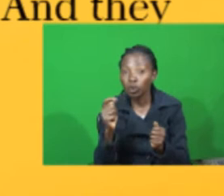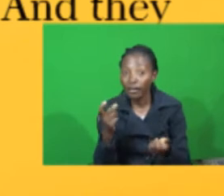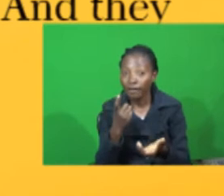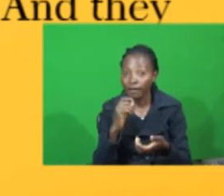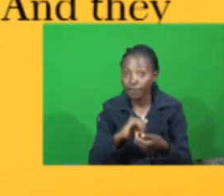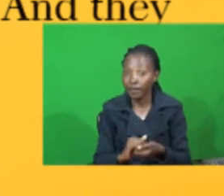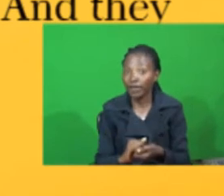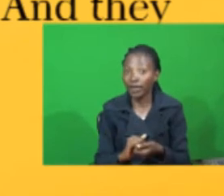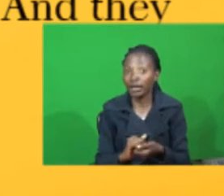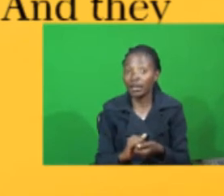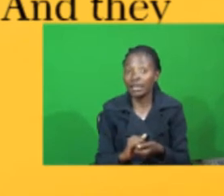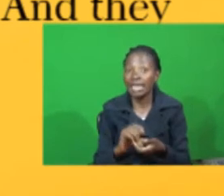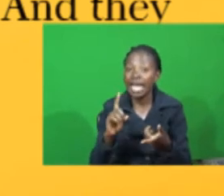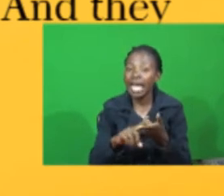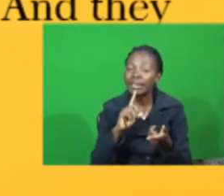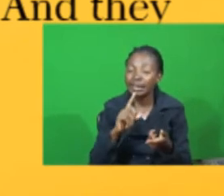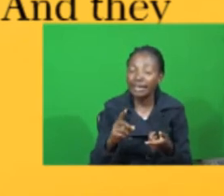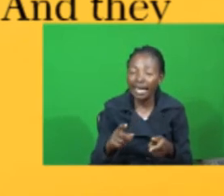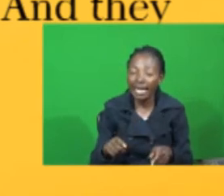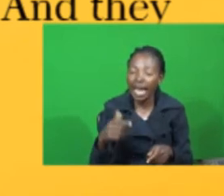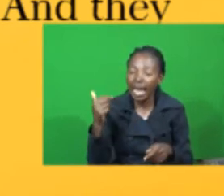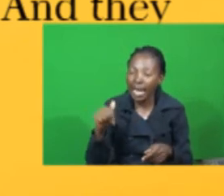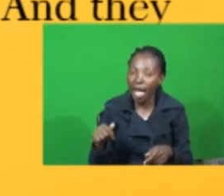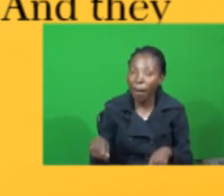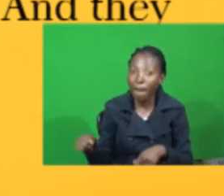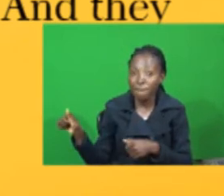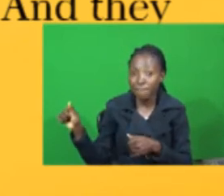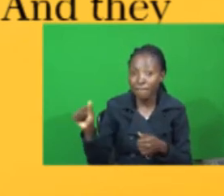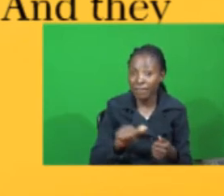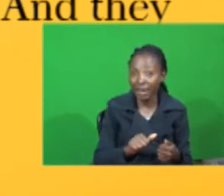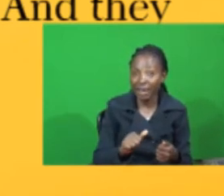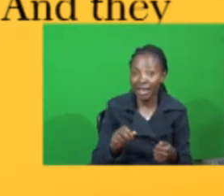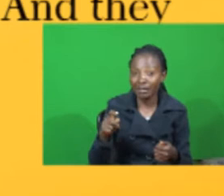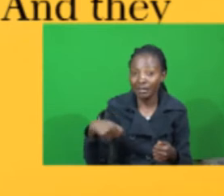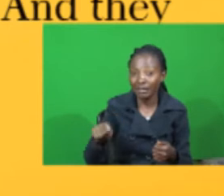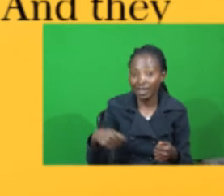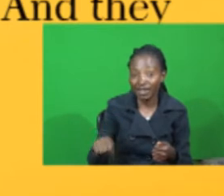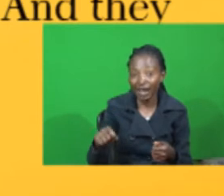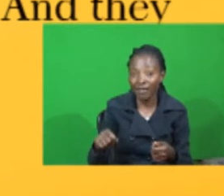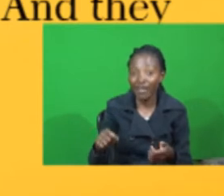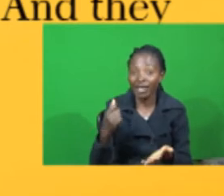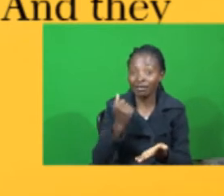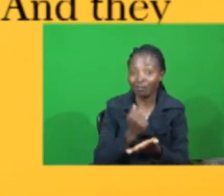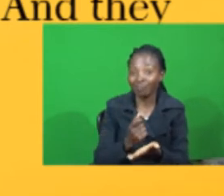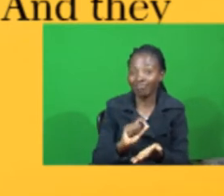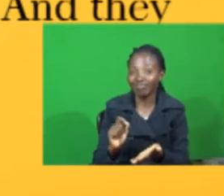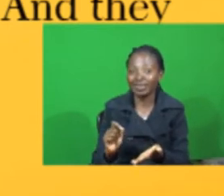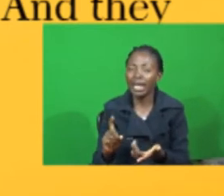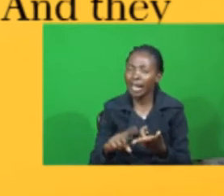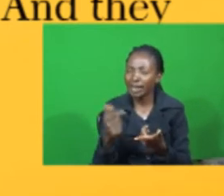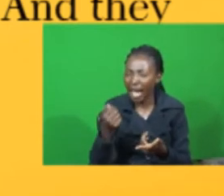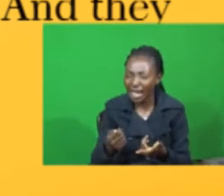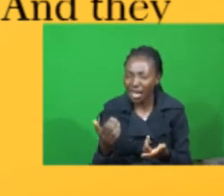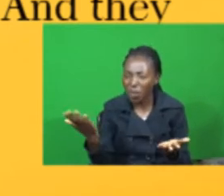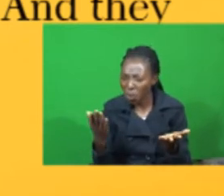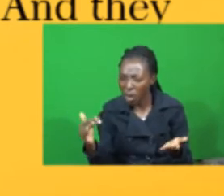muAjura kuti atore rubatso paruoko rwomukadzi asi haana kumuwana akafunza vanhu wokwake achiti